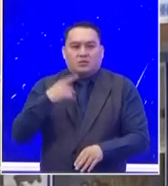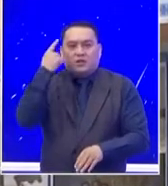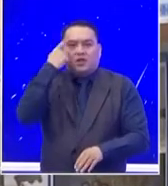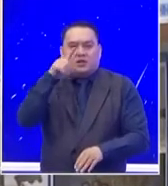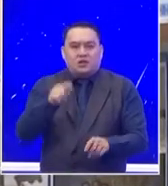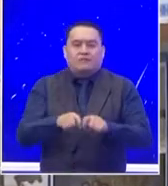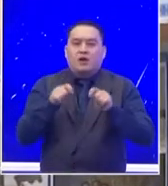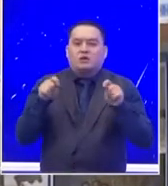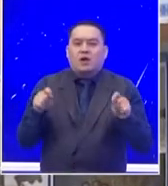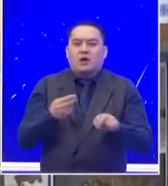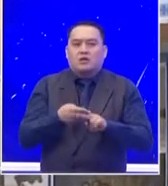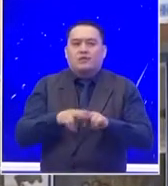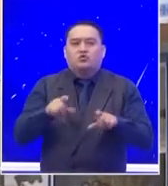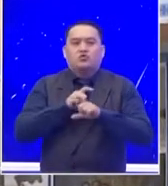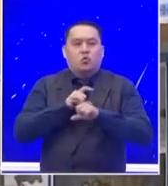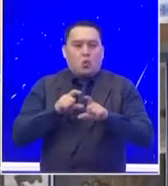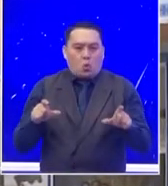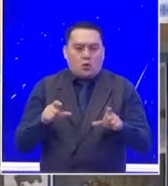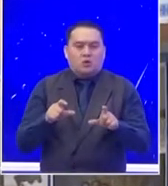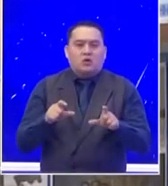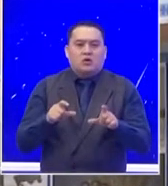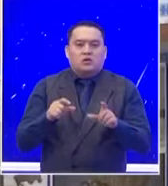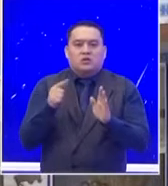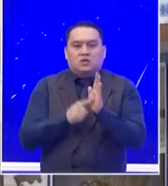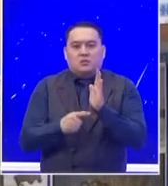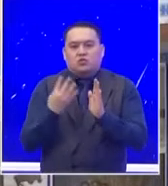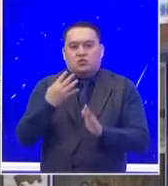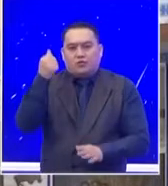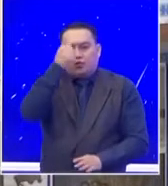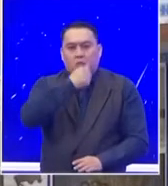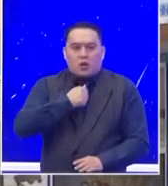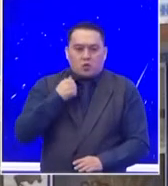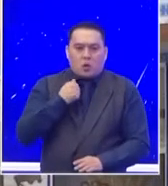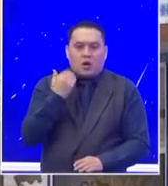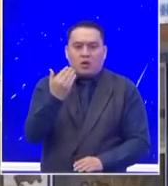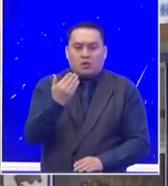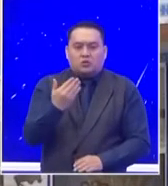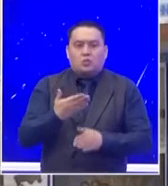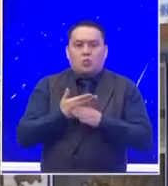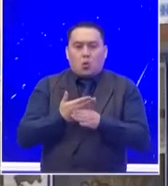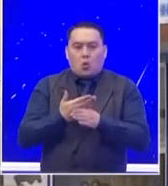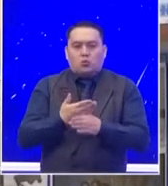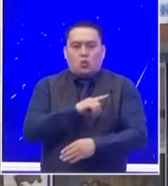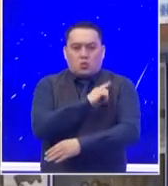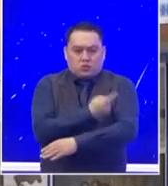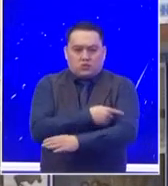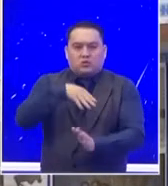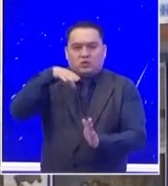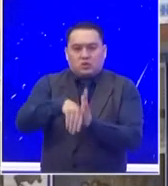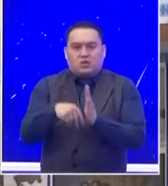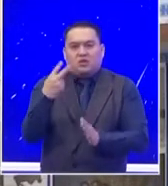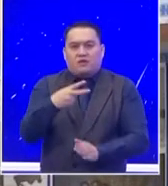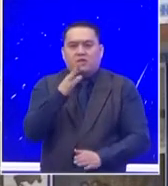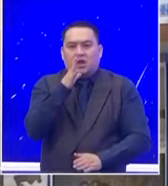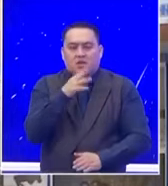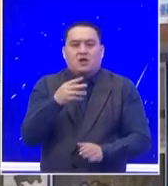инициатором открытия этого учебного заведения в 1974 году. И именно благодаря ее усилиям впервые за 20